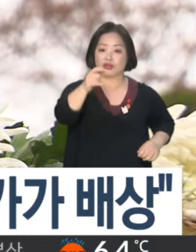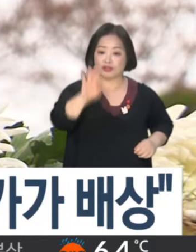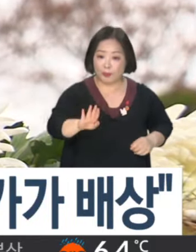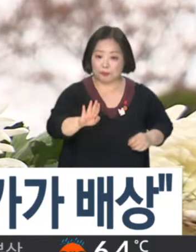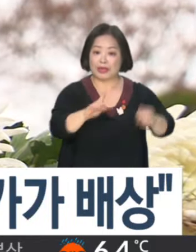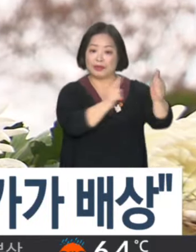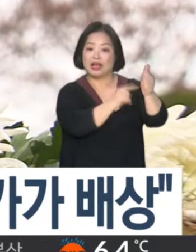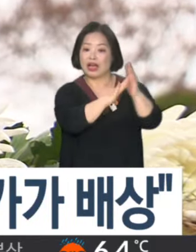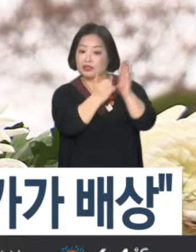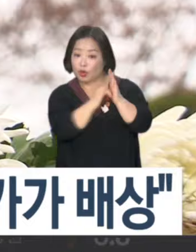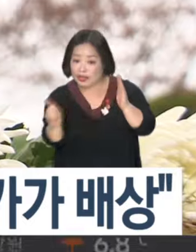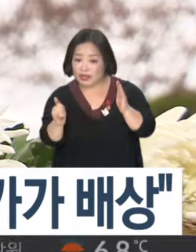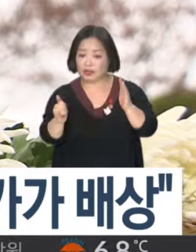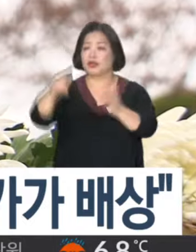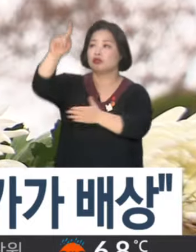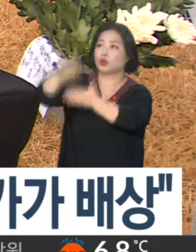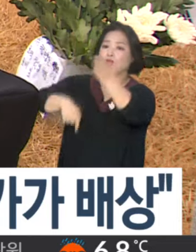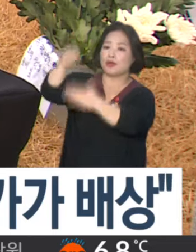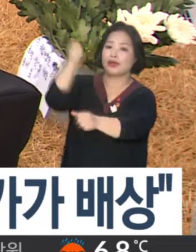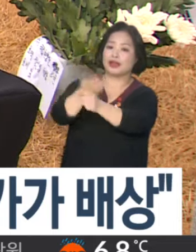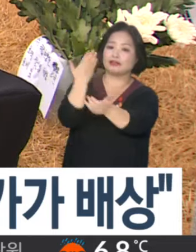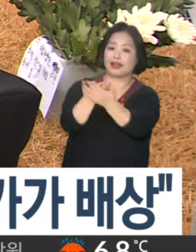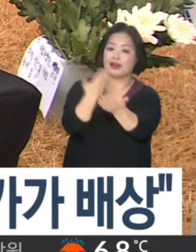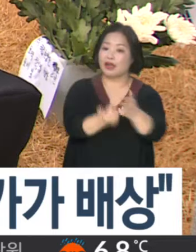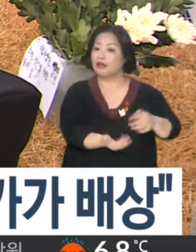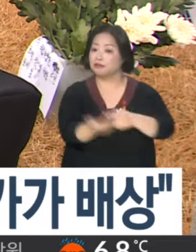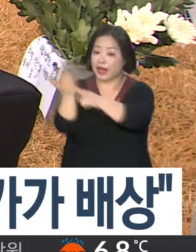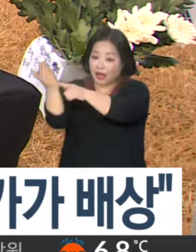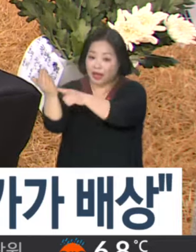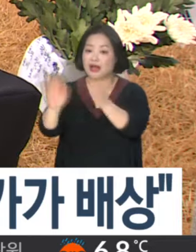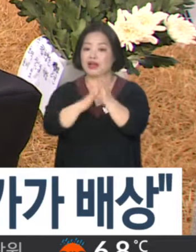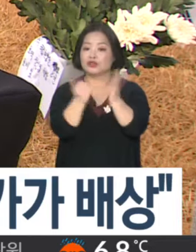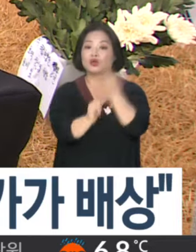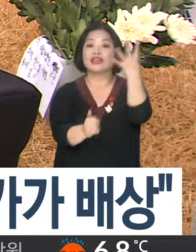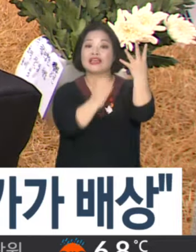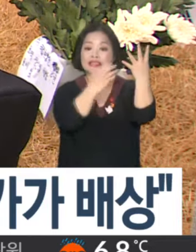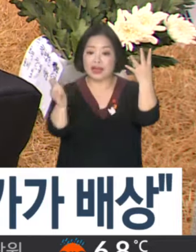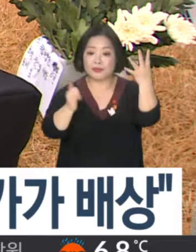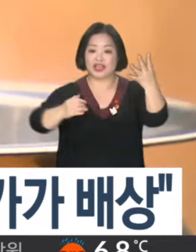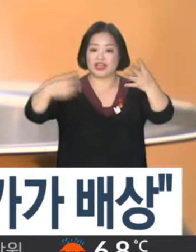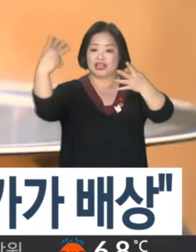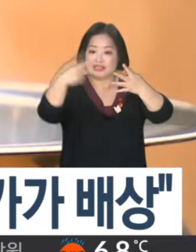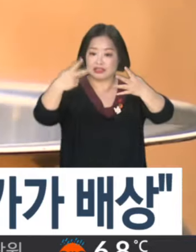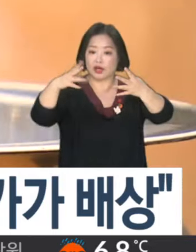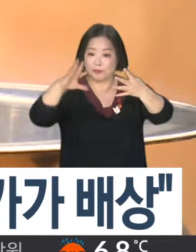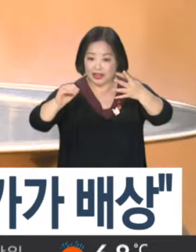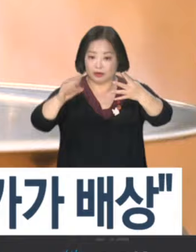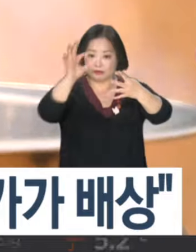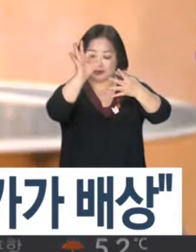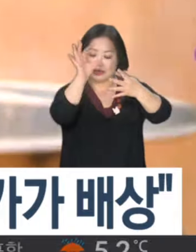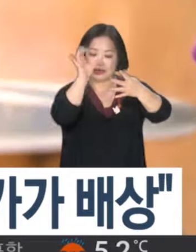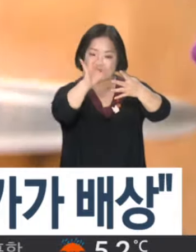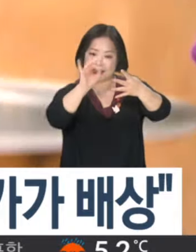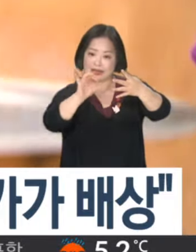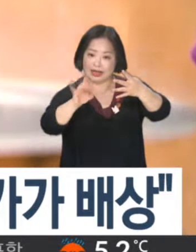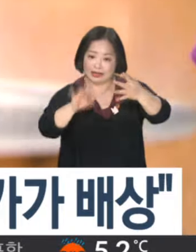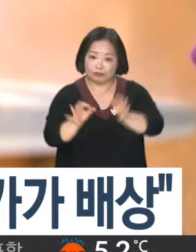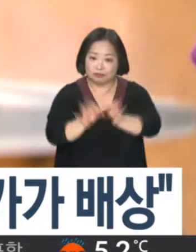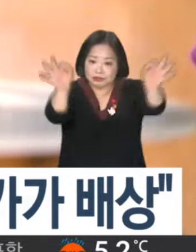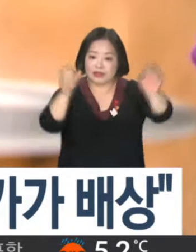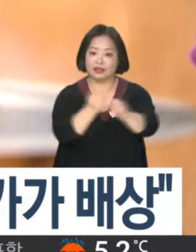국가를 상대로 낸 손해배상 청구 소송에서 유종 네명에게 각각 2천만 원씩 지급하라고 원고